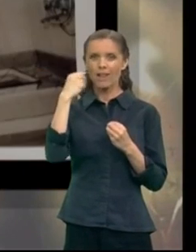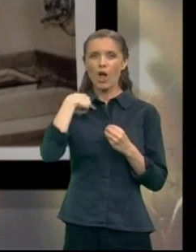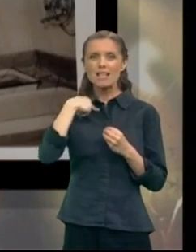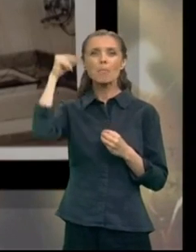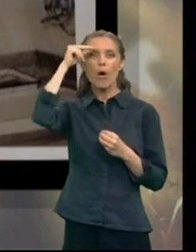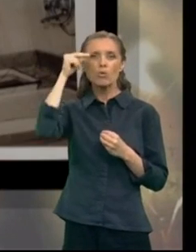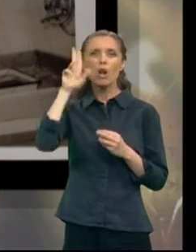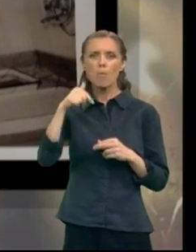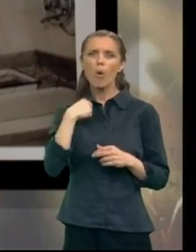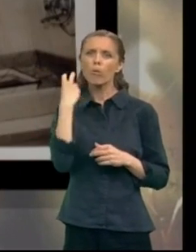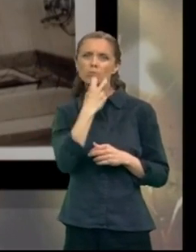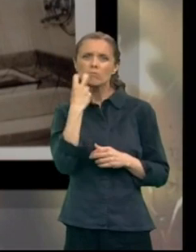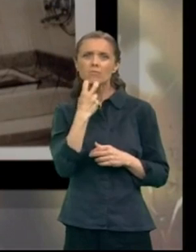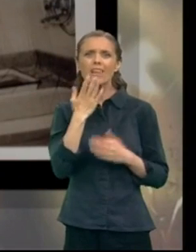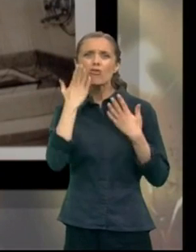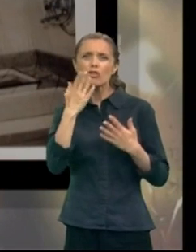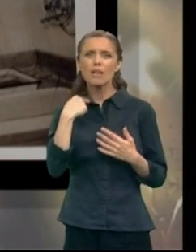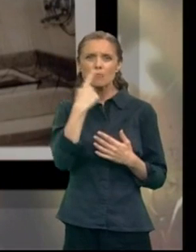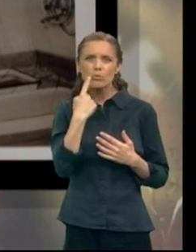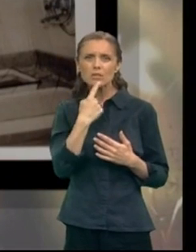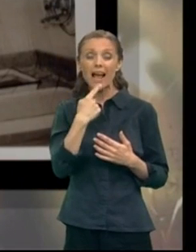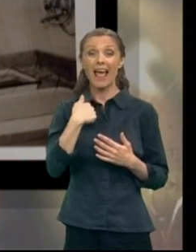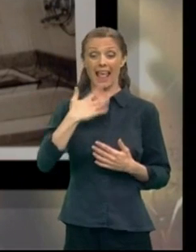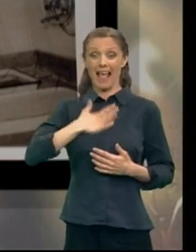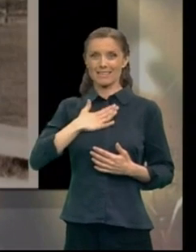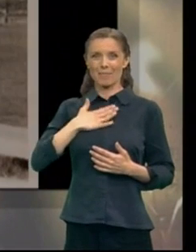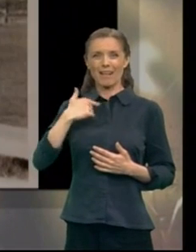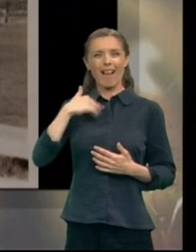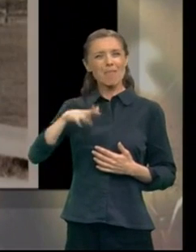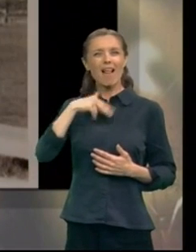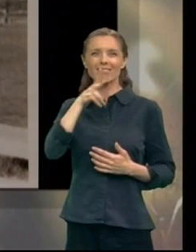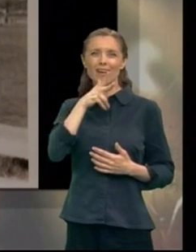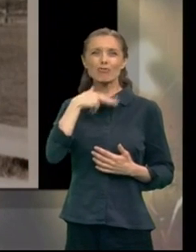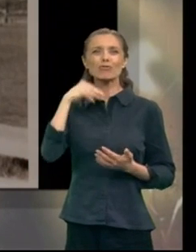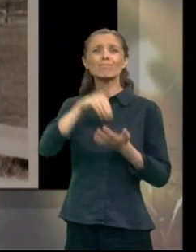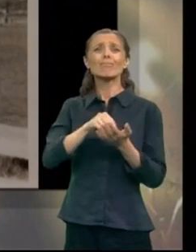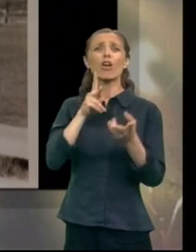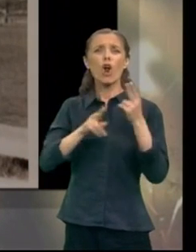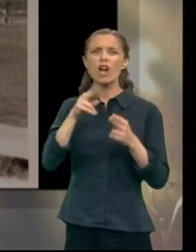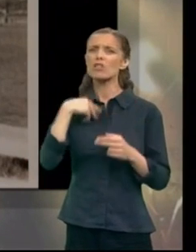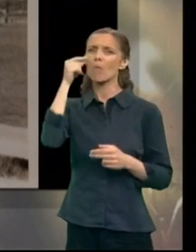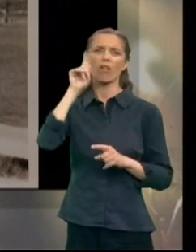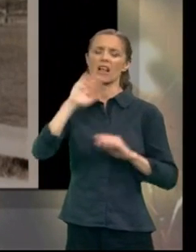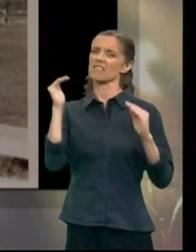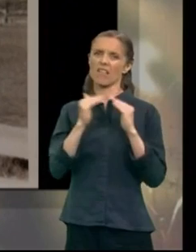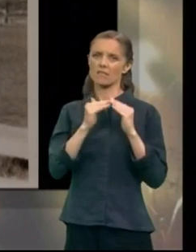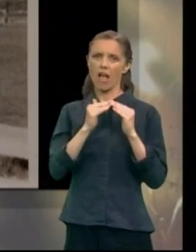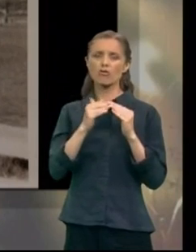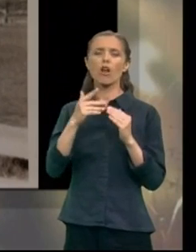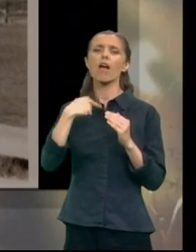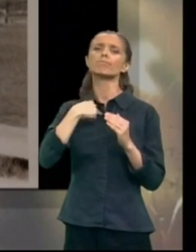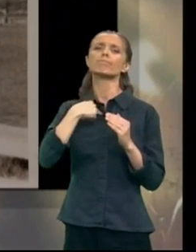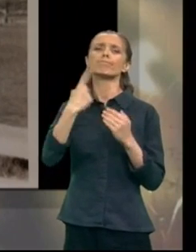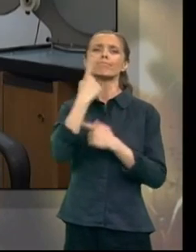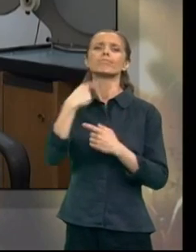sa usana. Ja sam htjela da budem krojačica, međutim moj otac se nije slagao i upisao me u školu za fotografe.